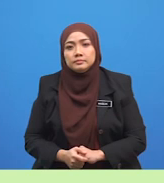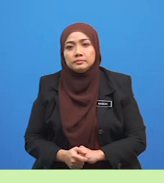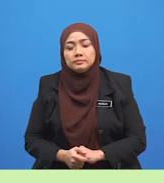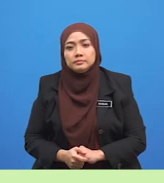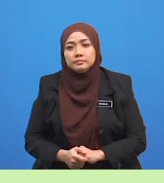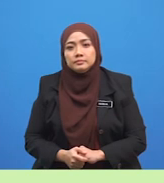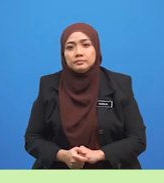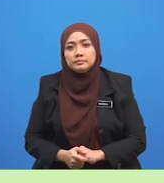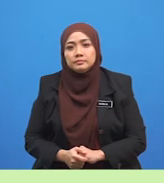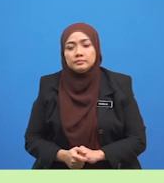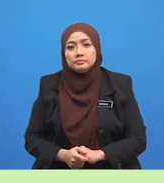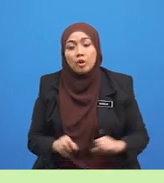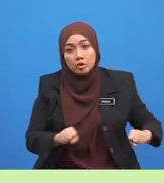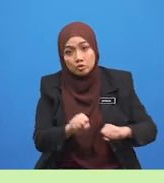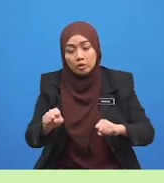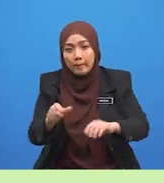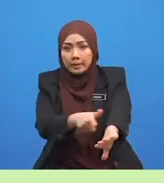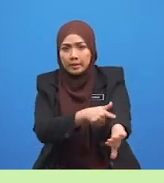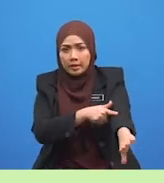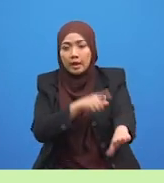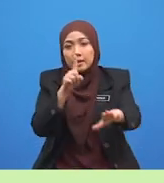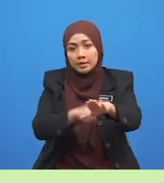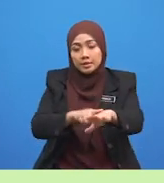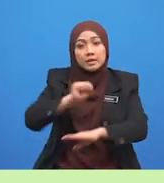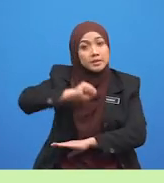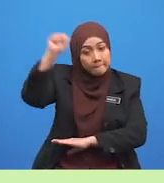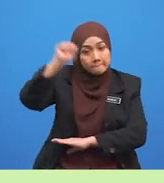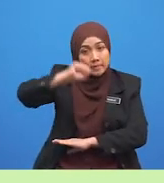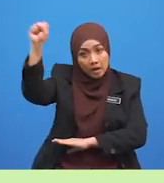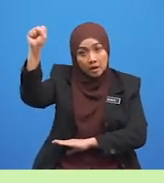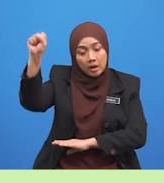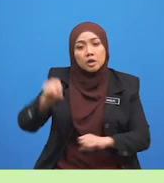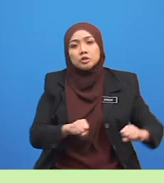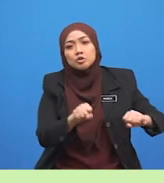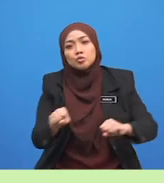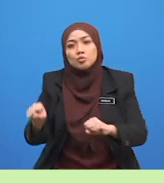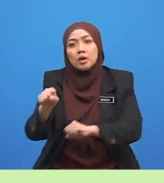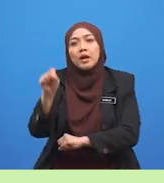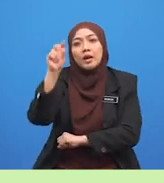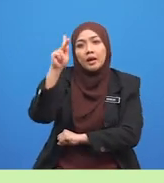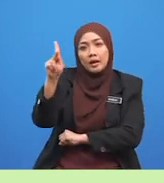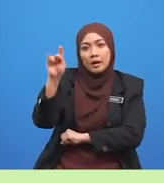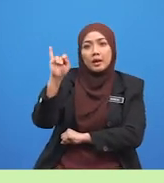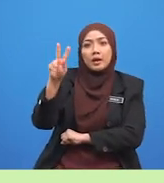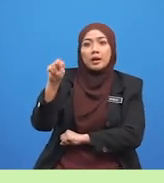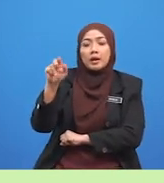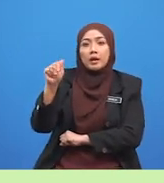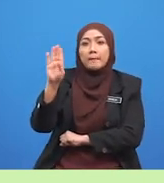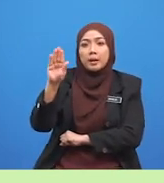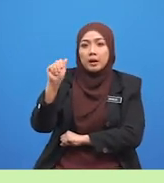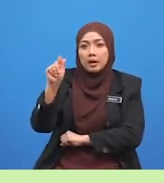Sementara, sungai yang terpanjang di Sabah ialah Sungai Kinabatangan.